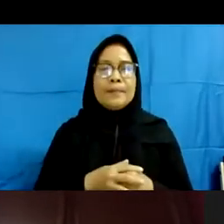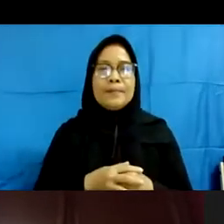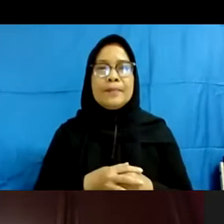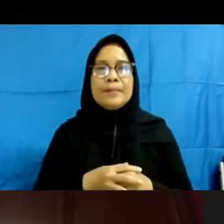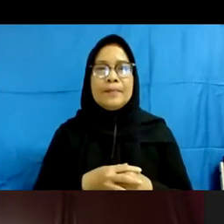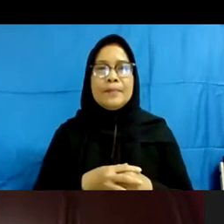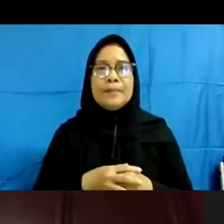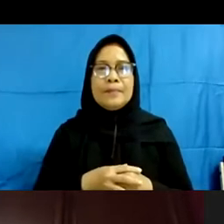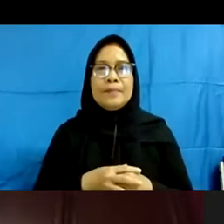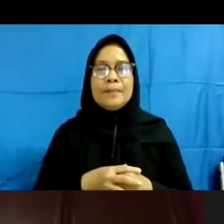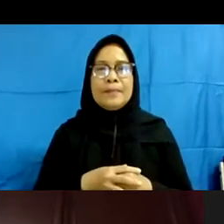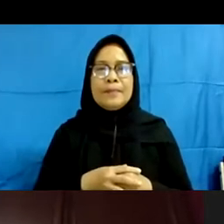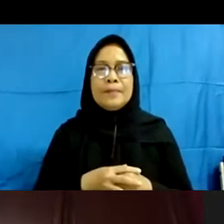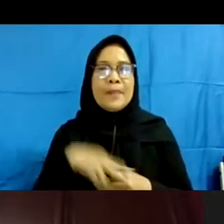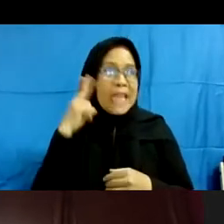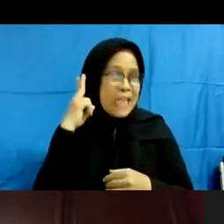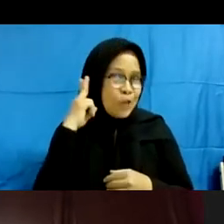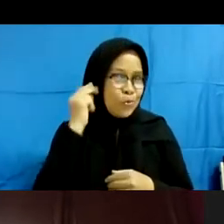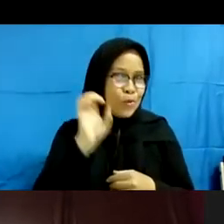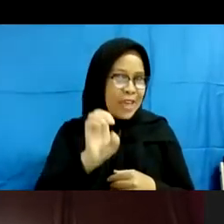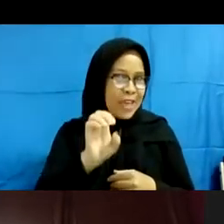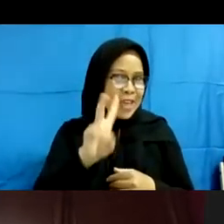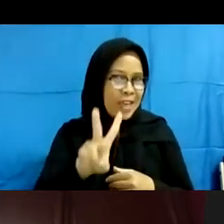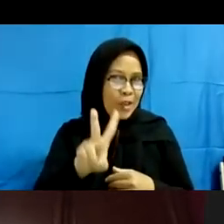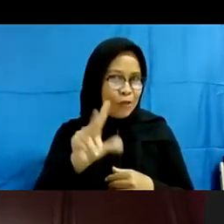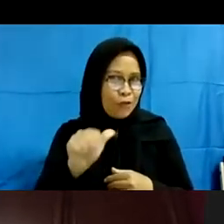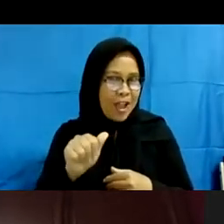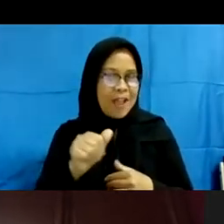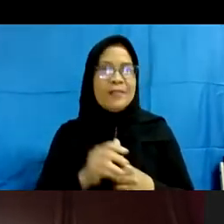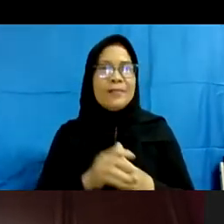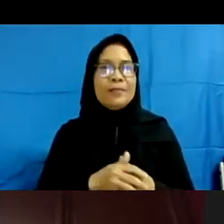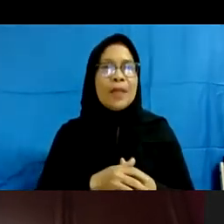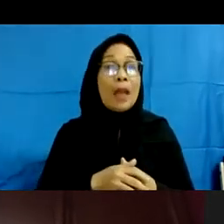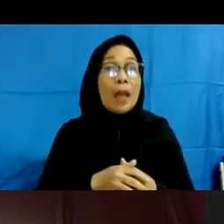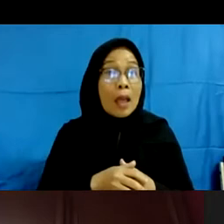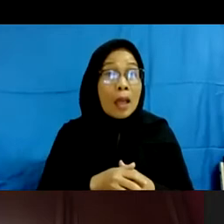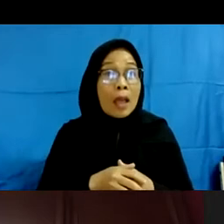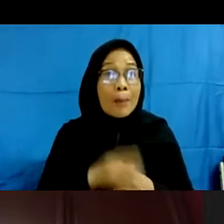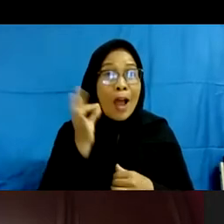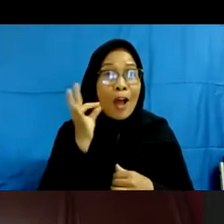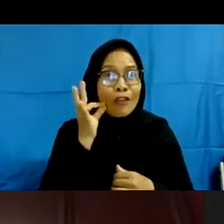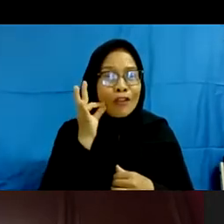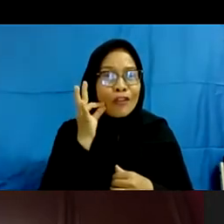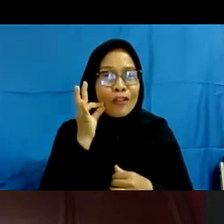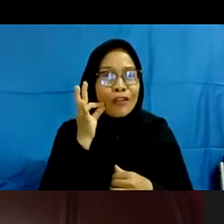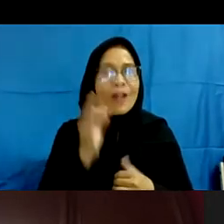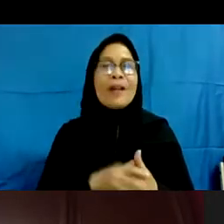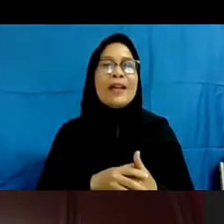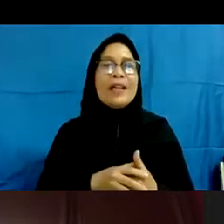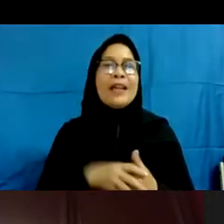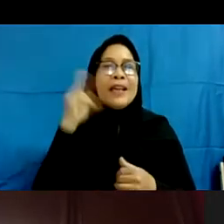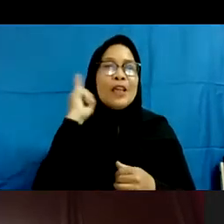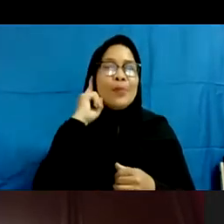Saya mungkin boleh ya. Boleh, silakan, Mami Ina. Mas, Mbak Marina.